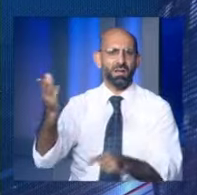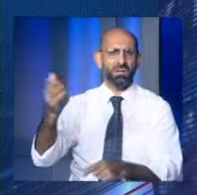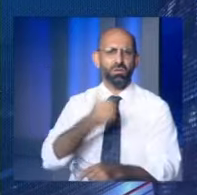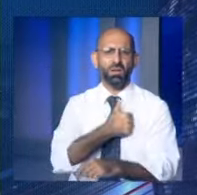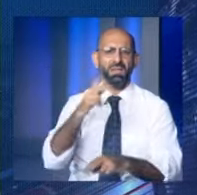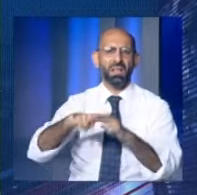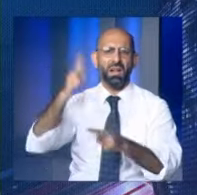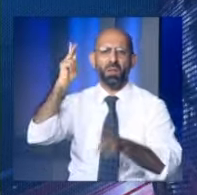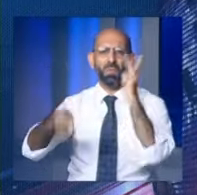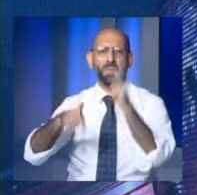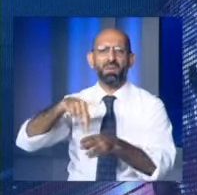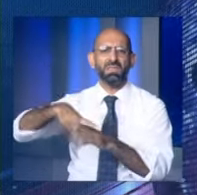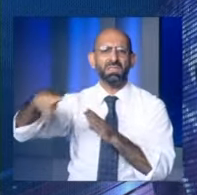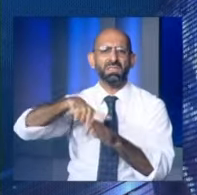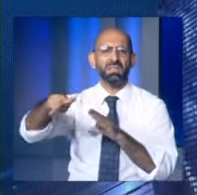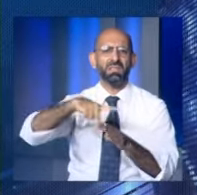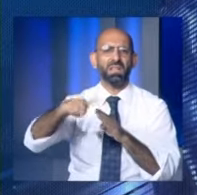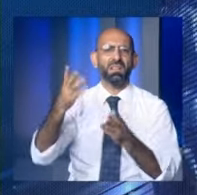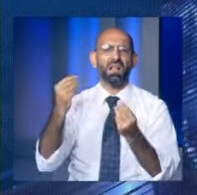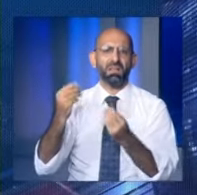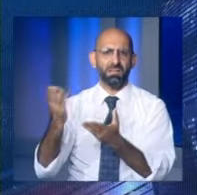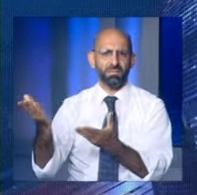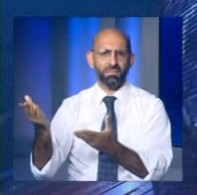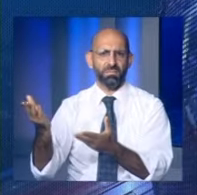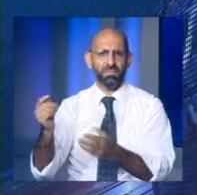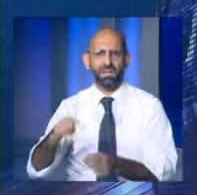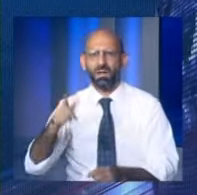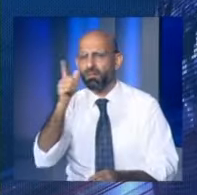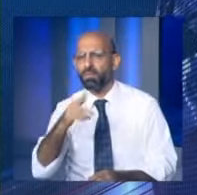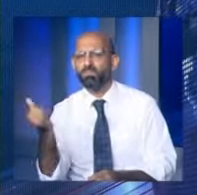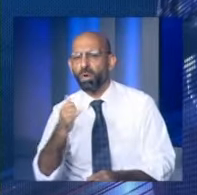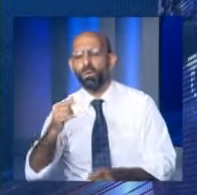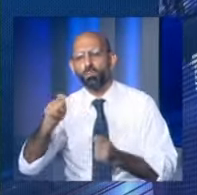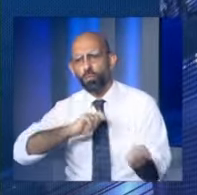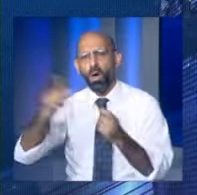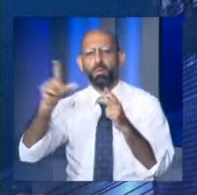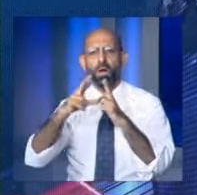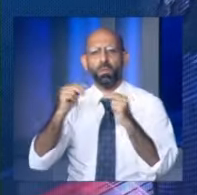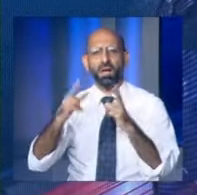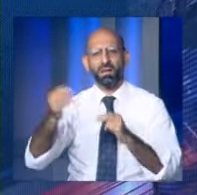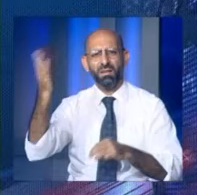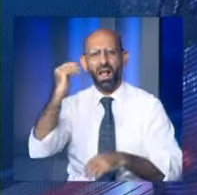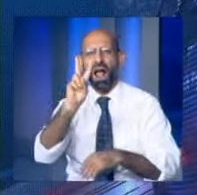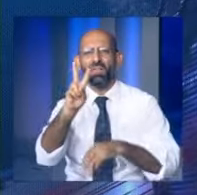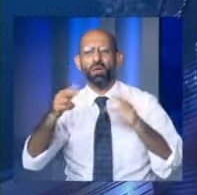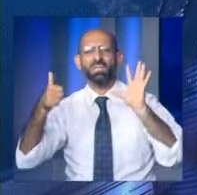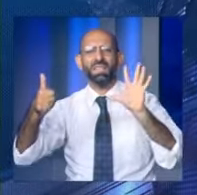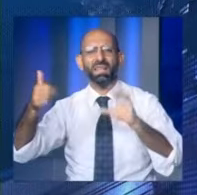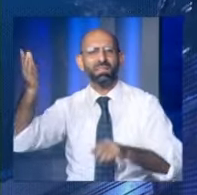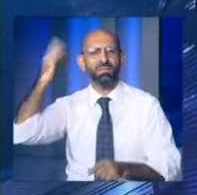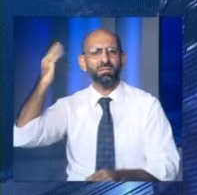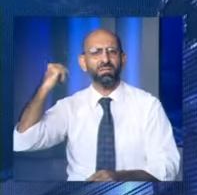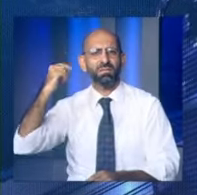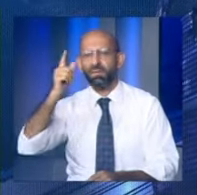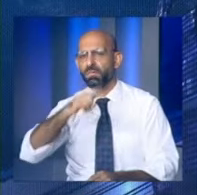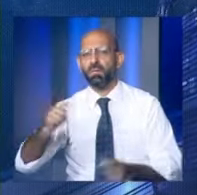الوجه الآخر لمحاولة إنقاذ سمعة الجيش الإسرائيلي الذي عجز عن تحقيق أهدافه الرامية إلى سحق المقاومة اللبنانية